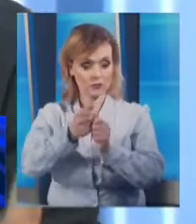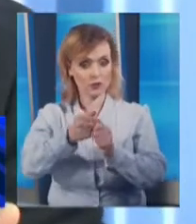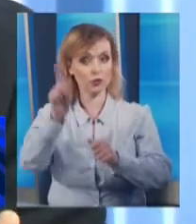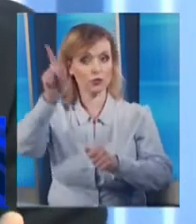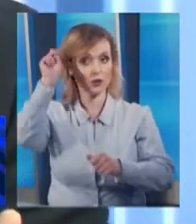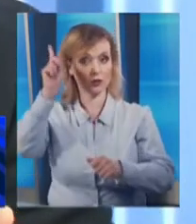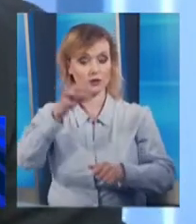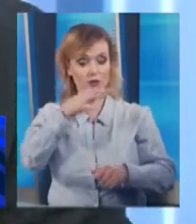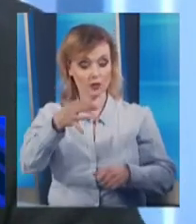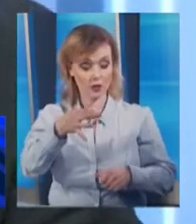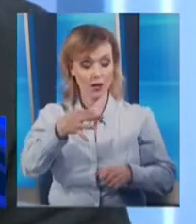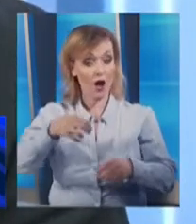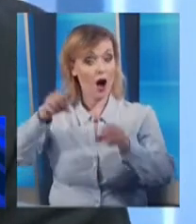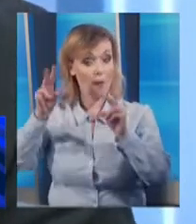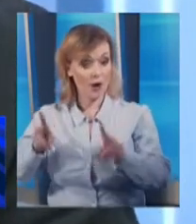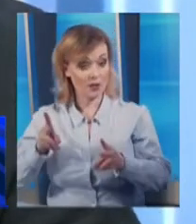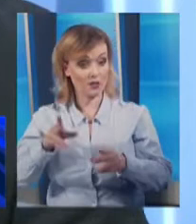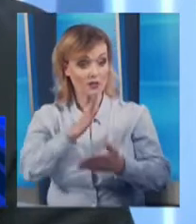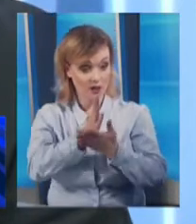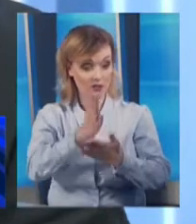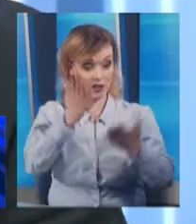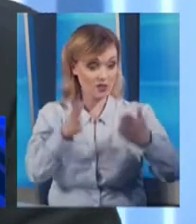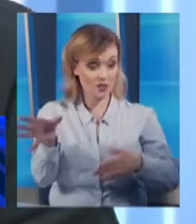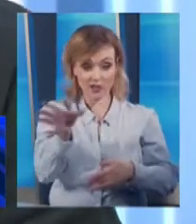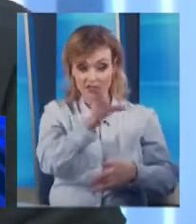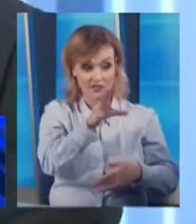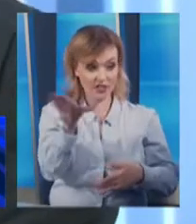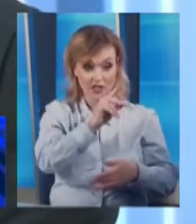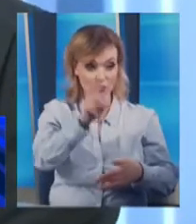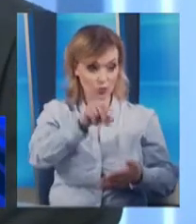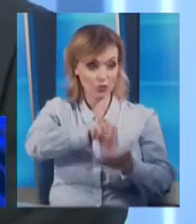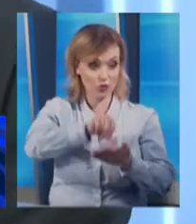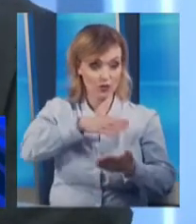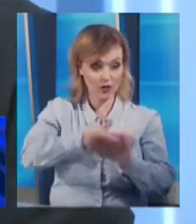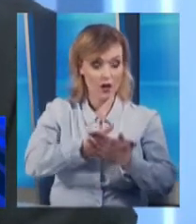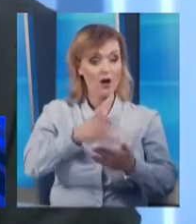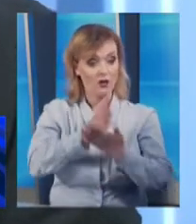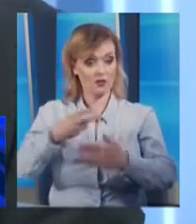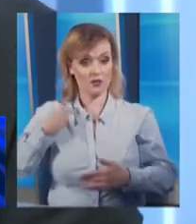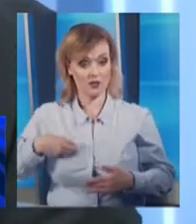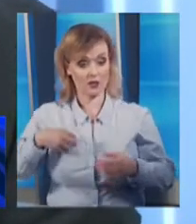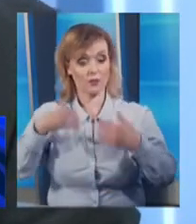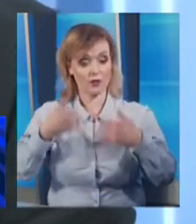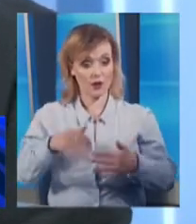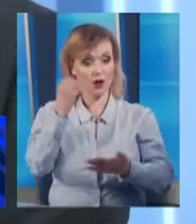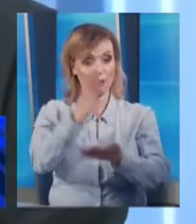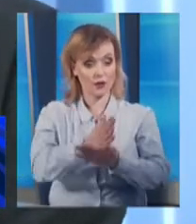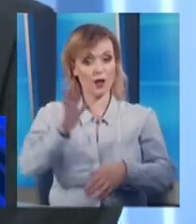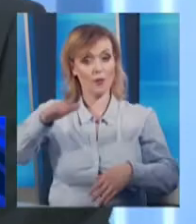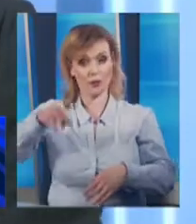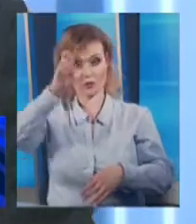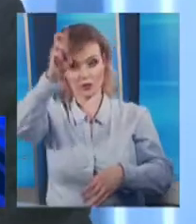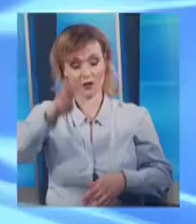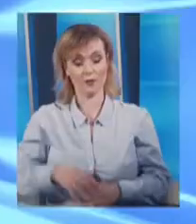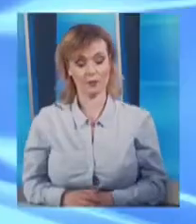atunci. Pericolul, dacă nu ieșim cu toții la vot, dacă nu ne mobilizăm exemplar, riscăm să pierdem și capitala și mai apoi și țara.